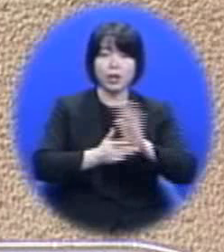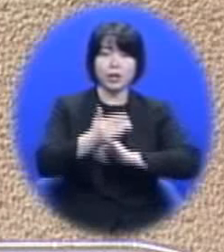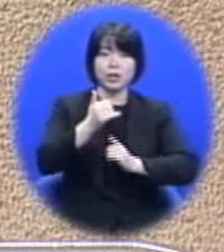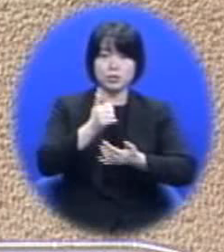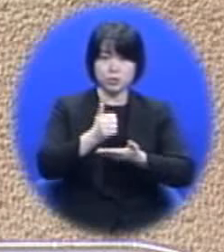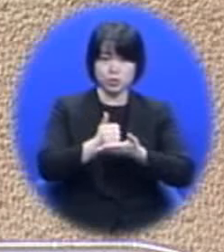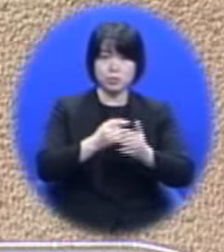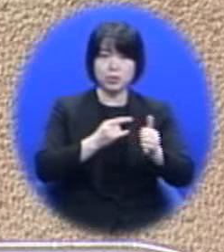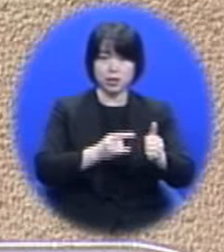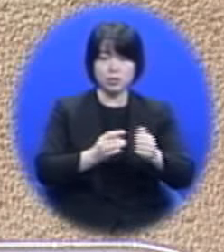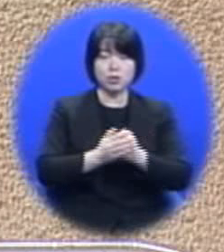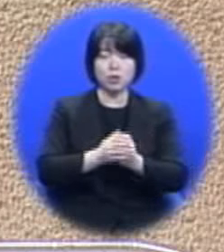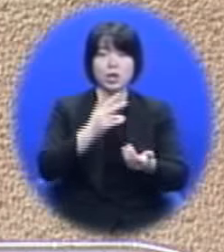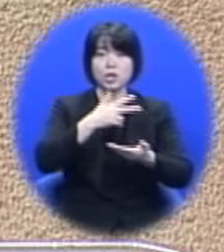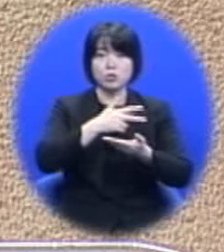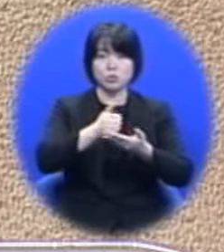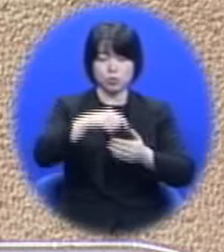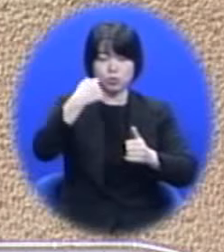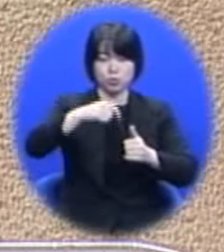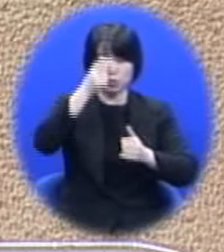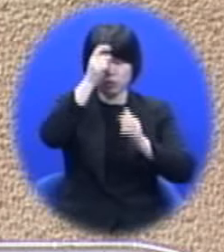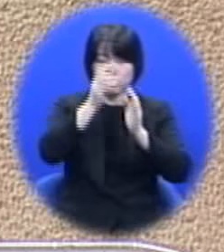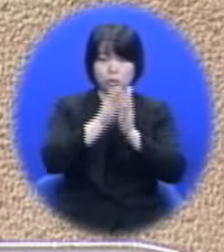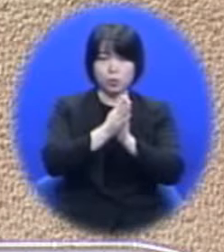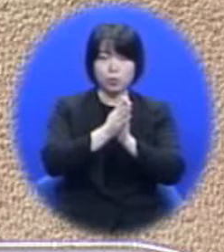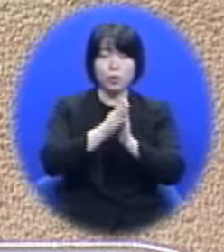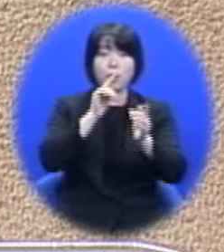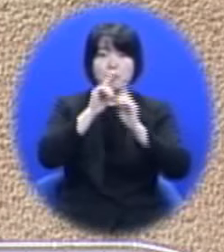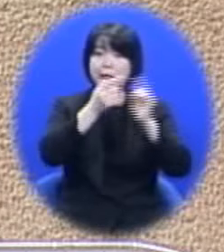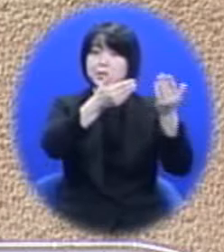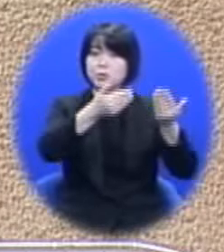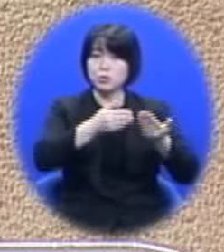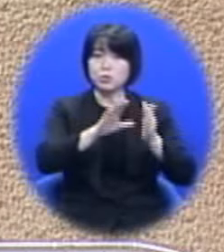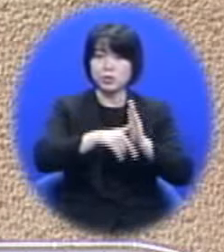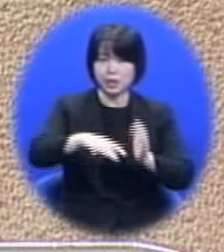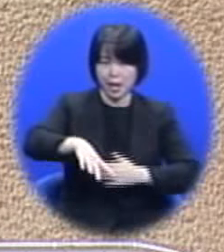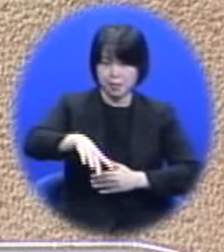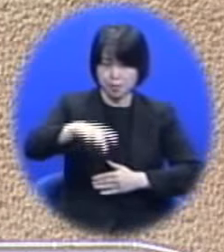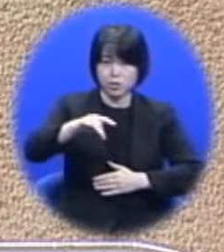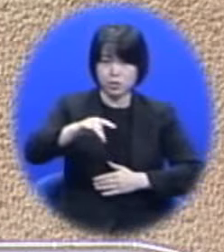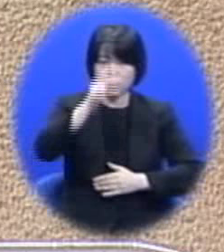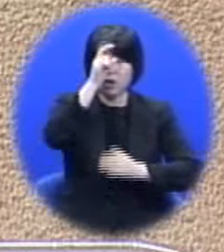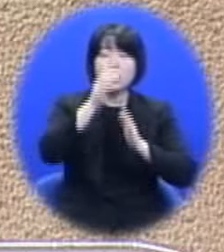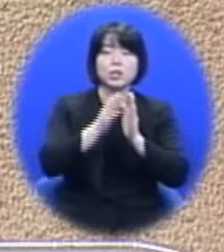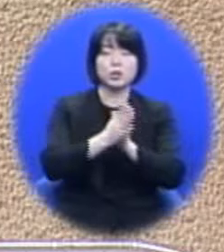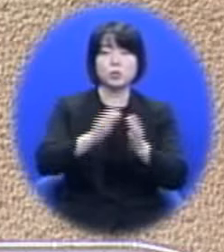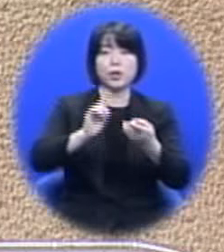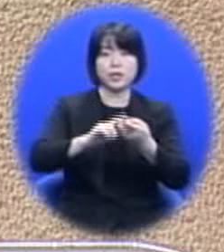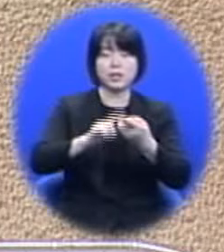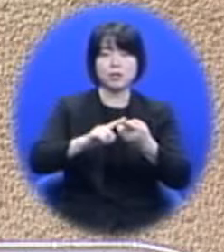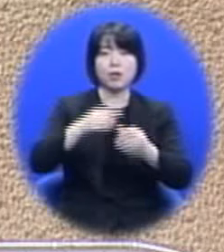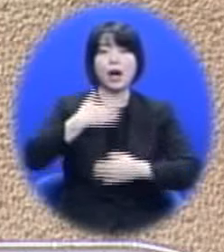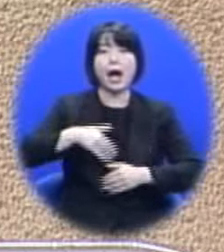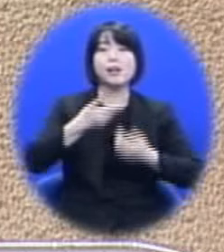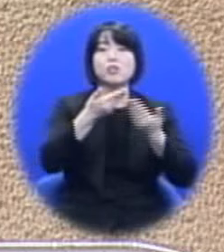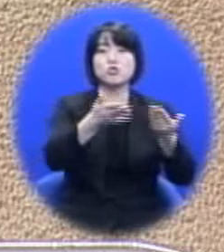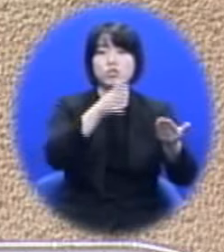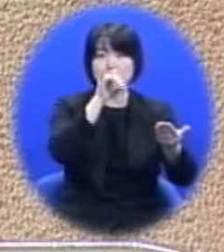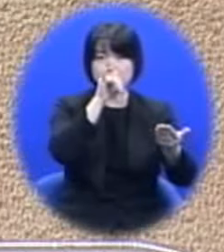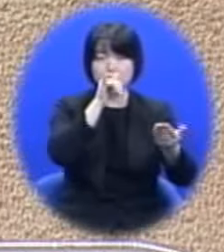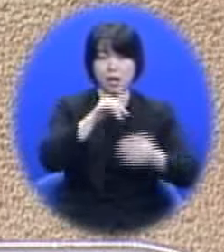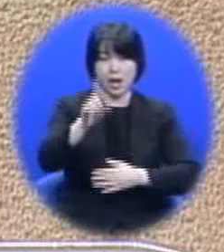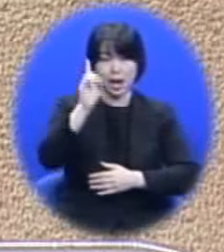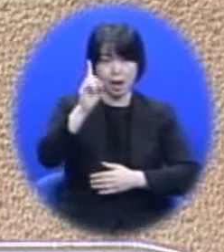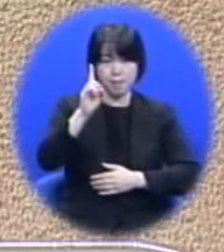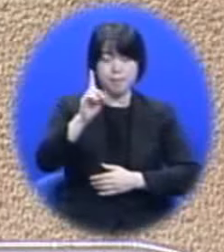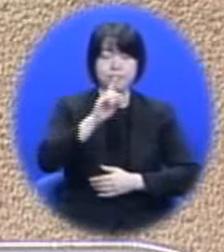예수님께서 주기도문을 언급하실 때 그때 먼저 기도에 대해서 가르치셨어요.